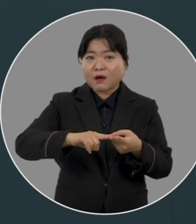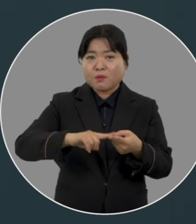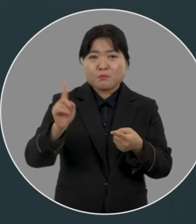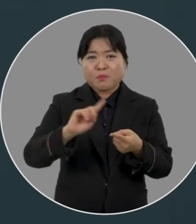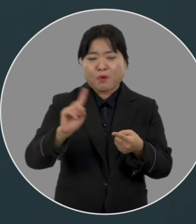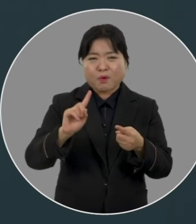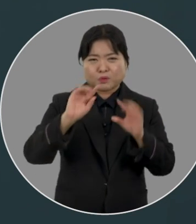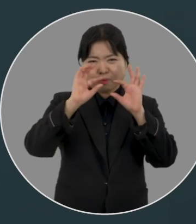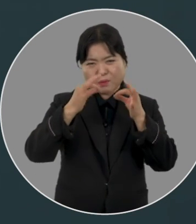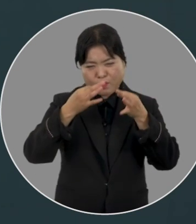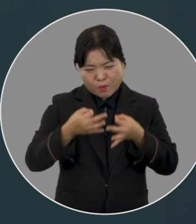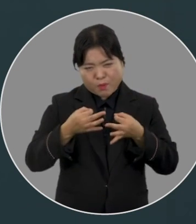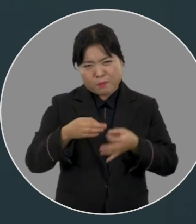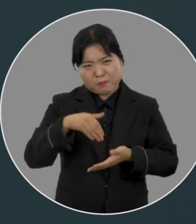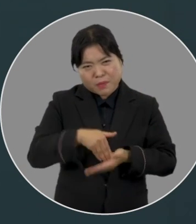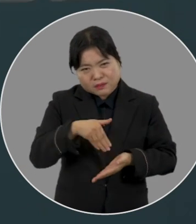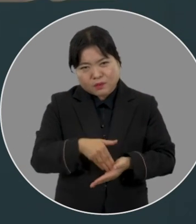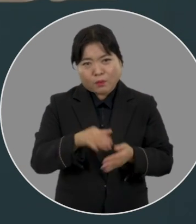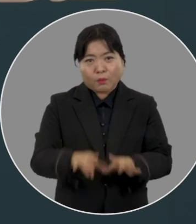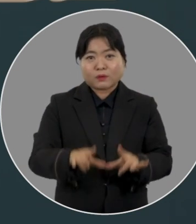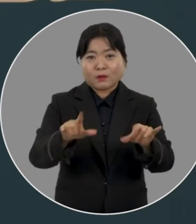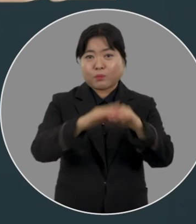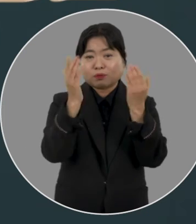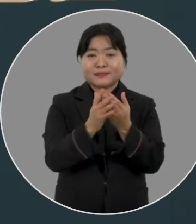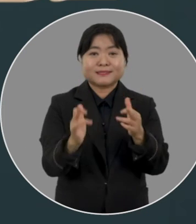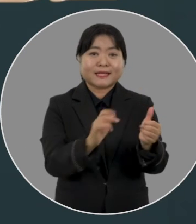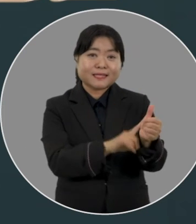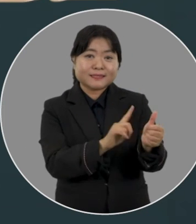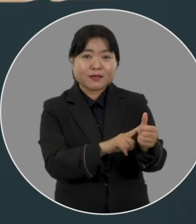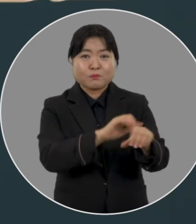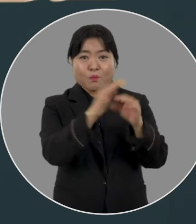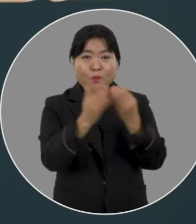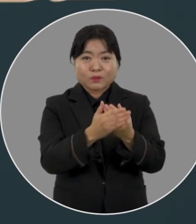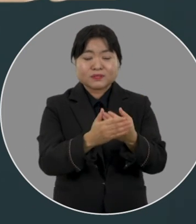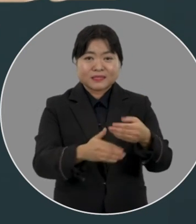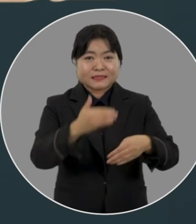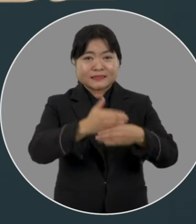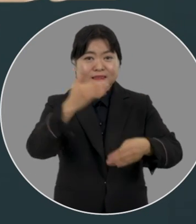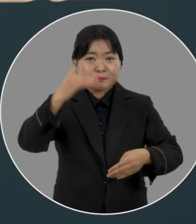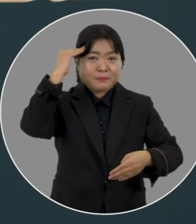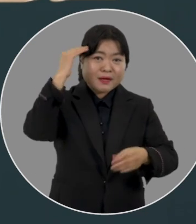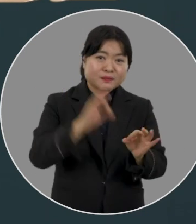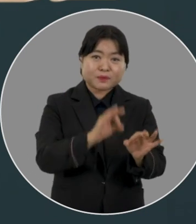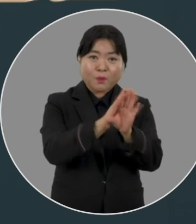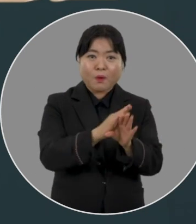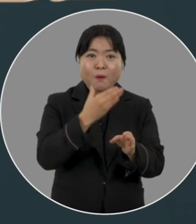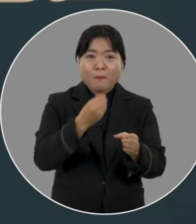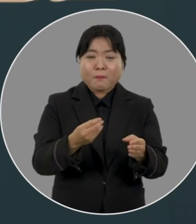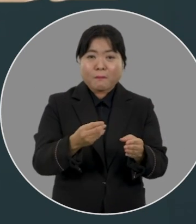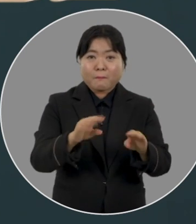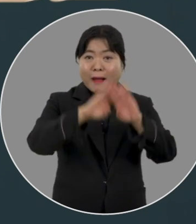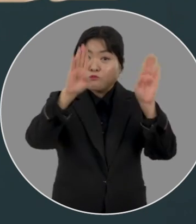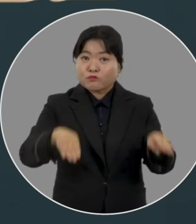대해서 뼈아프게 돌아보면서 오늘날 모든 장애인들이 장벽을 딛고 박물관을